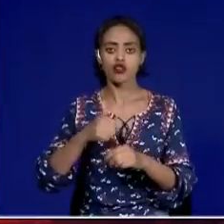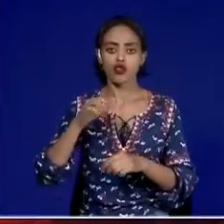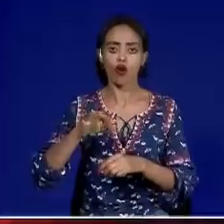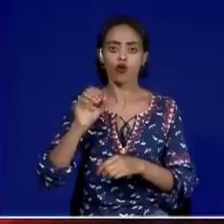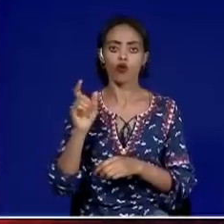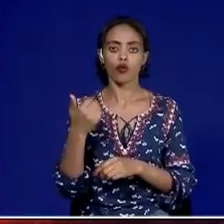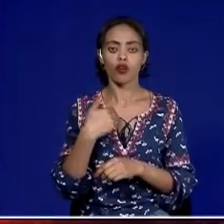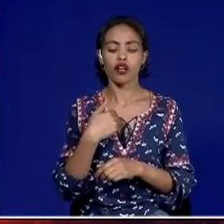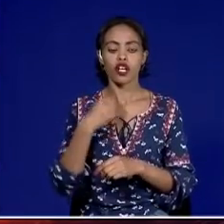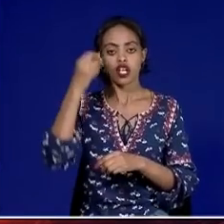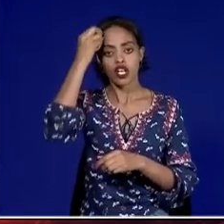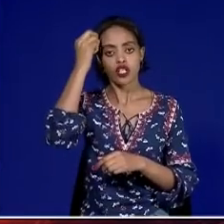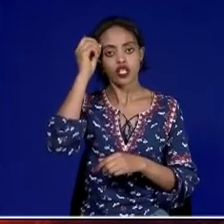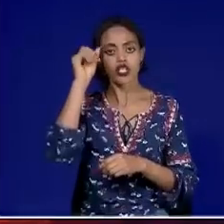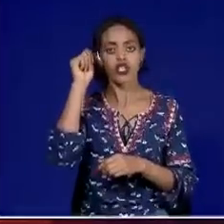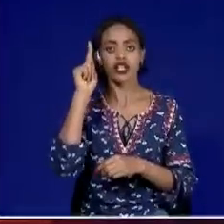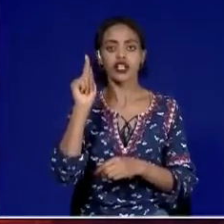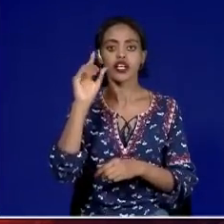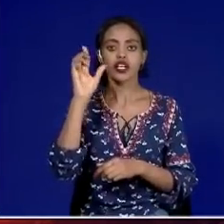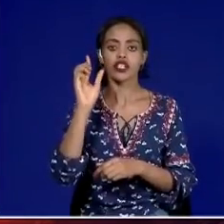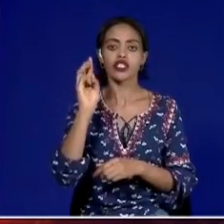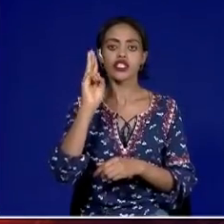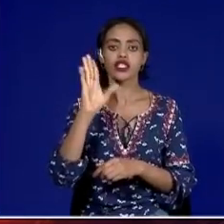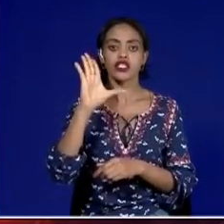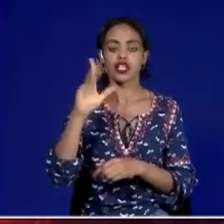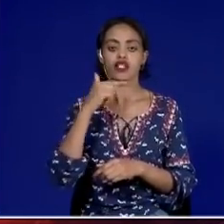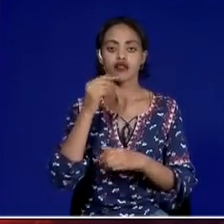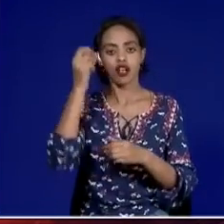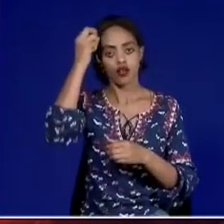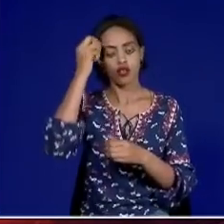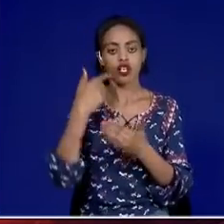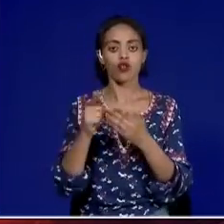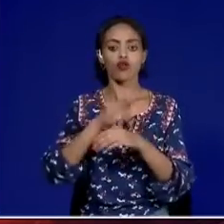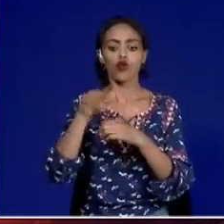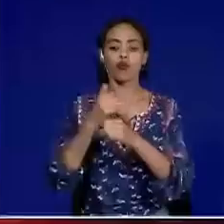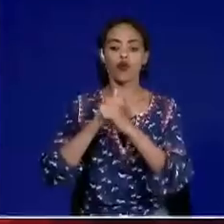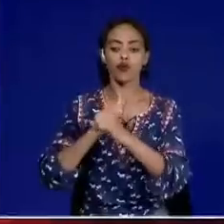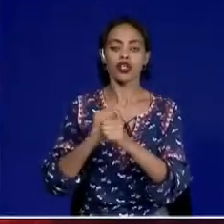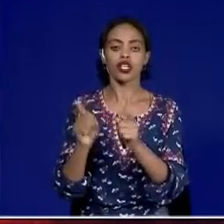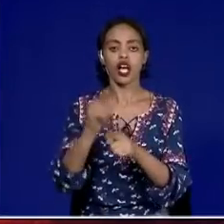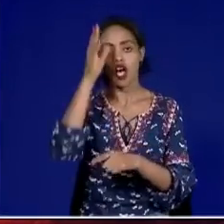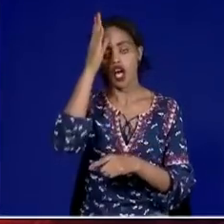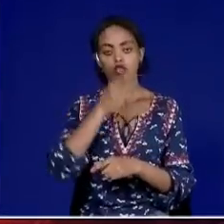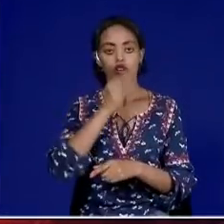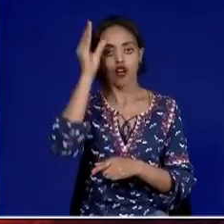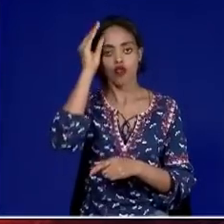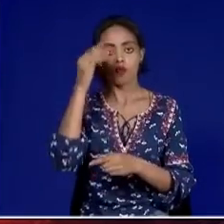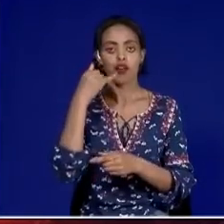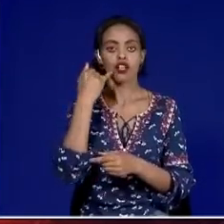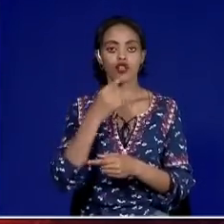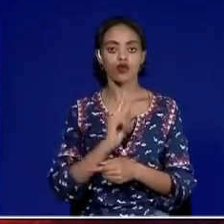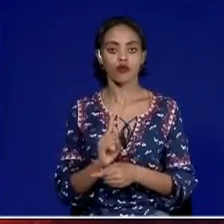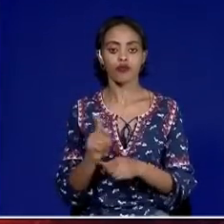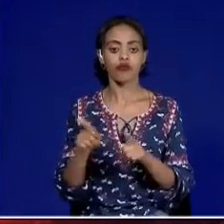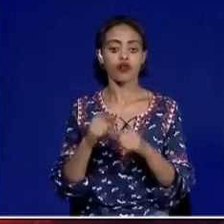خوينو نوخم مالتي حزب وردان اسغب حدا مداي لمعات الناس سالطه كلهم فزناتات كمكت كم زغب ادما ايتحفتو اتحساسي بوميم همتو